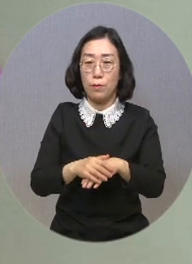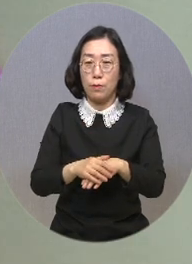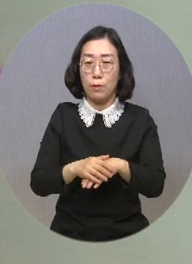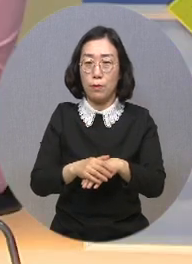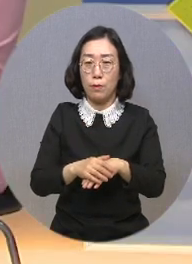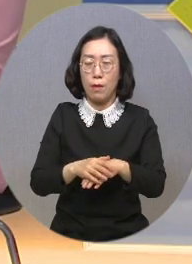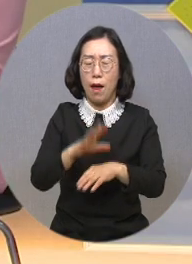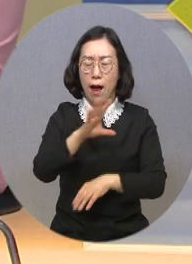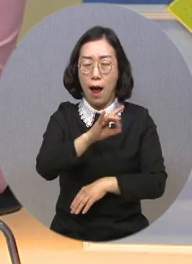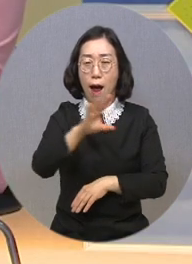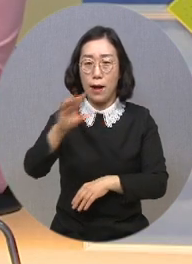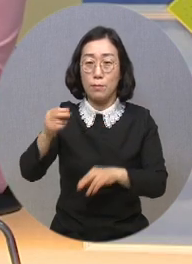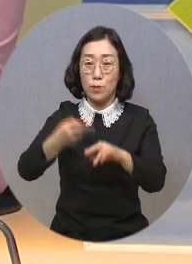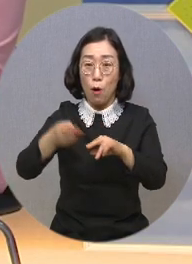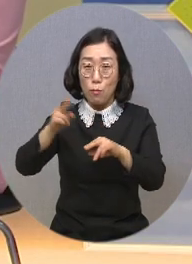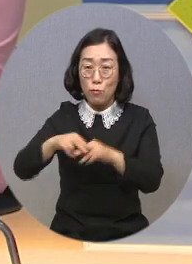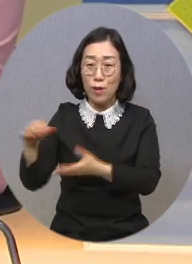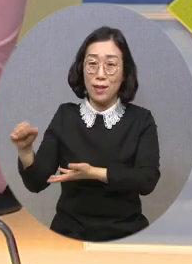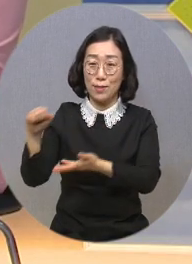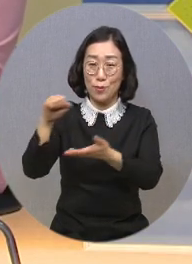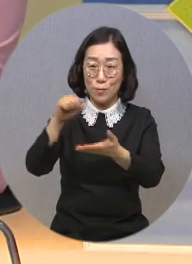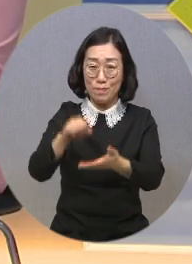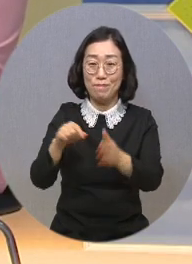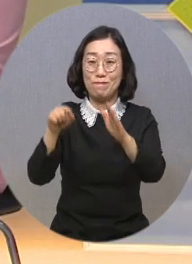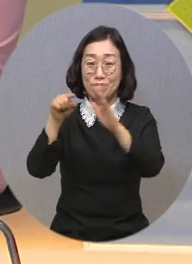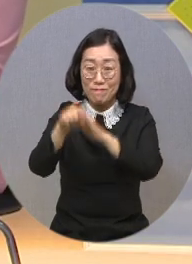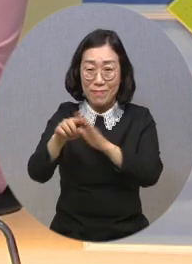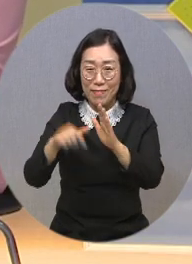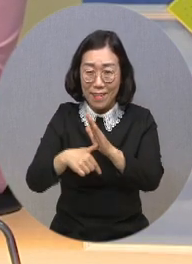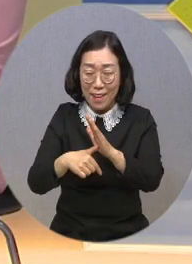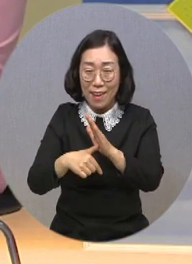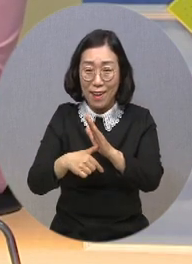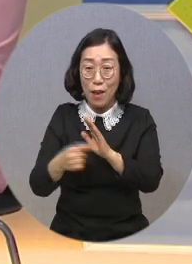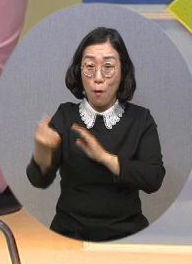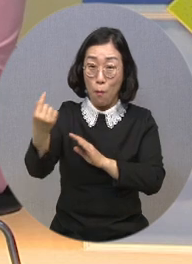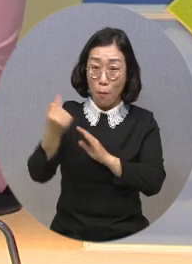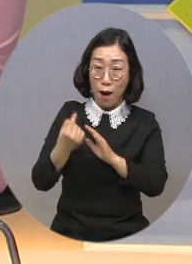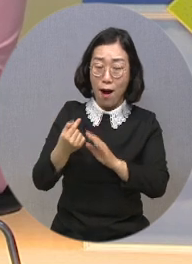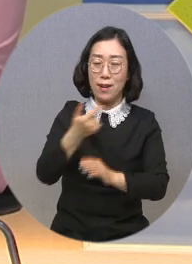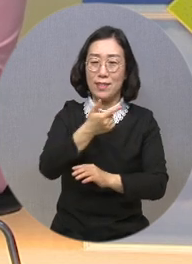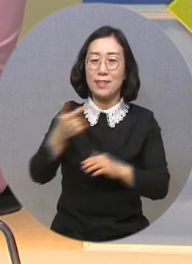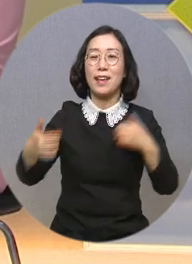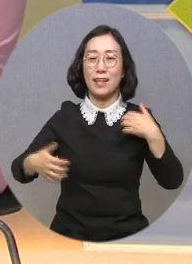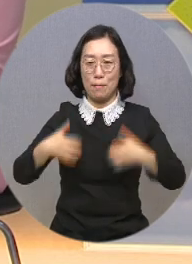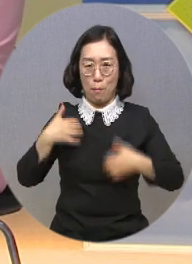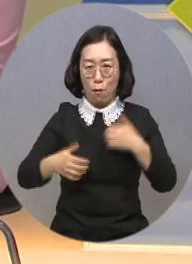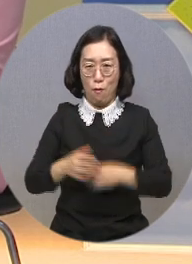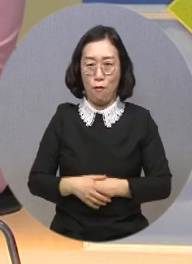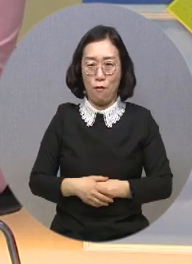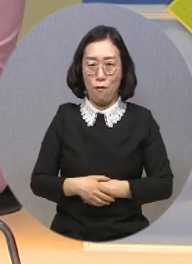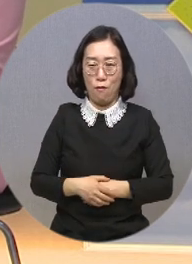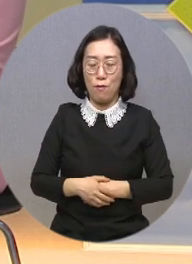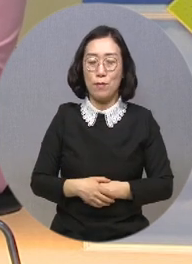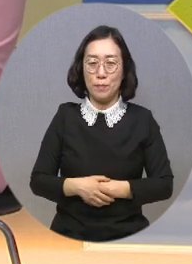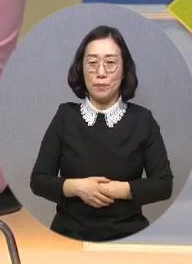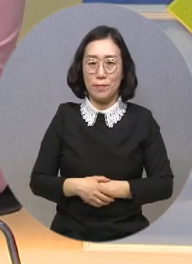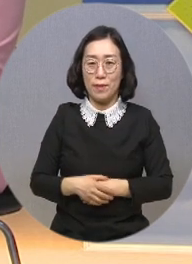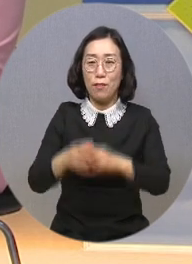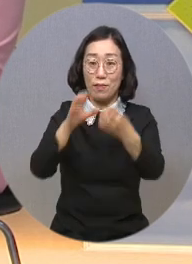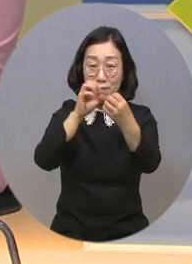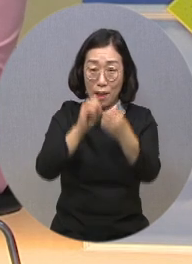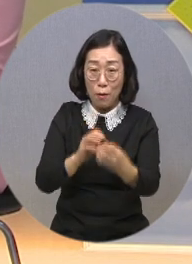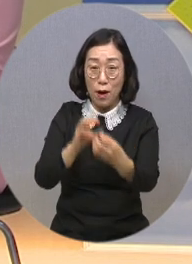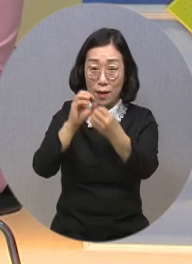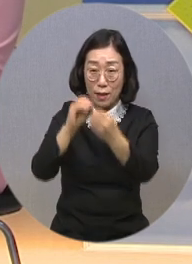챙겨들고 어머님, 아버님 찾아왔을 때 얼마나 기쁘겠습니까? 네. 예, 이런 말을 했을 때 가장 제가 감동을 느끼면서